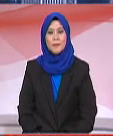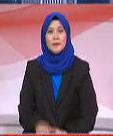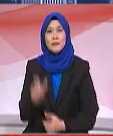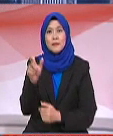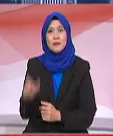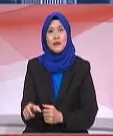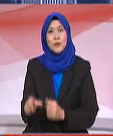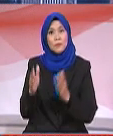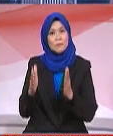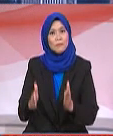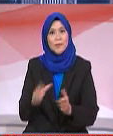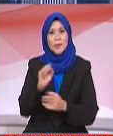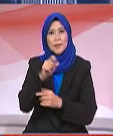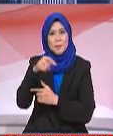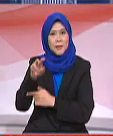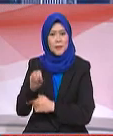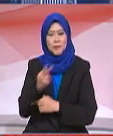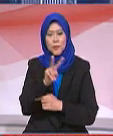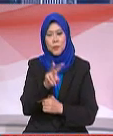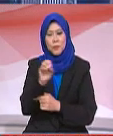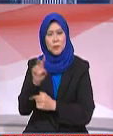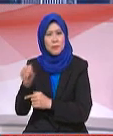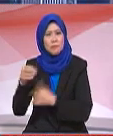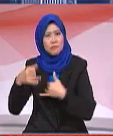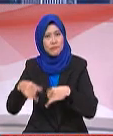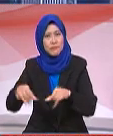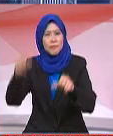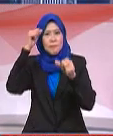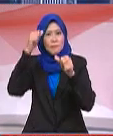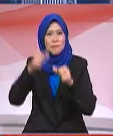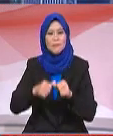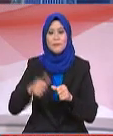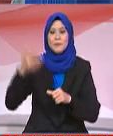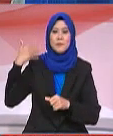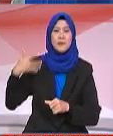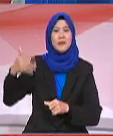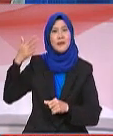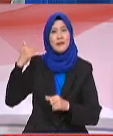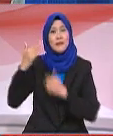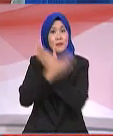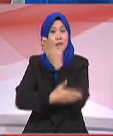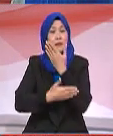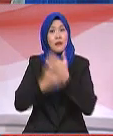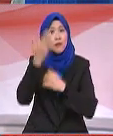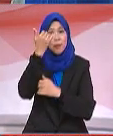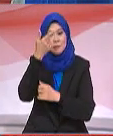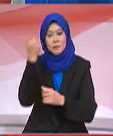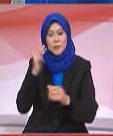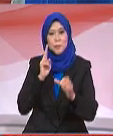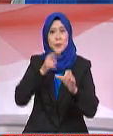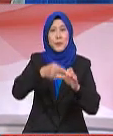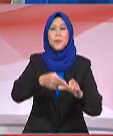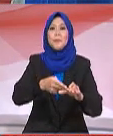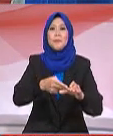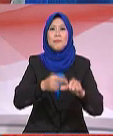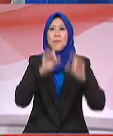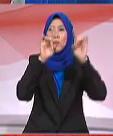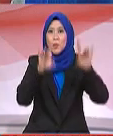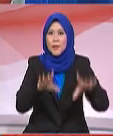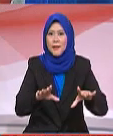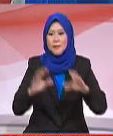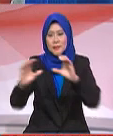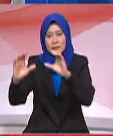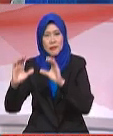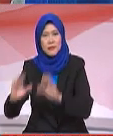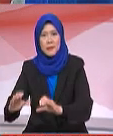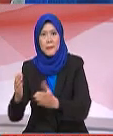Calon SPM 2020 pastinya diingati dalam lembaran sejarah negara apabila menduduki peperiksaan dalam norma baharu